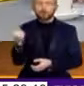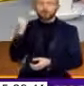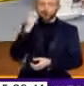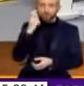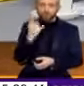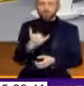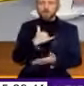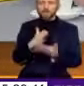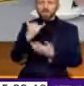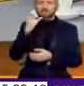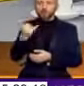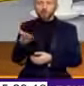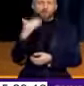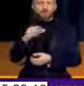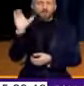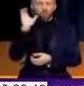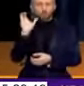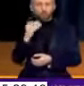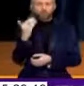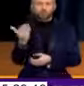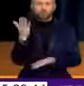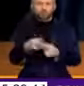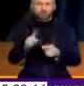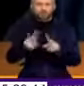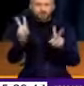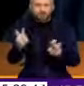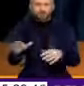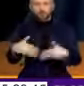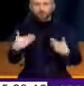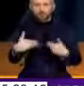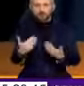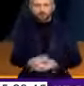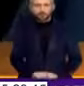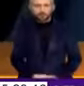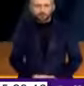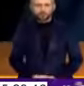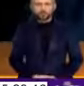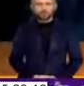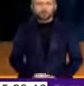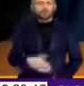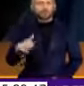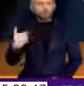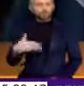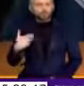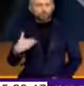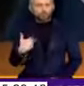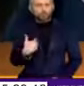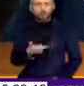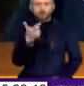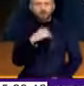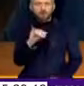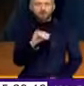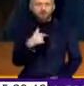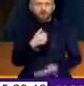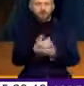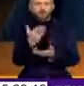Юрію, у нас є дзвінок, давайте послухаємо його, можливо, по цій темі. Добрий день, ви в ефірі. Доброго дня. Добрий день. Пане Юрію, я до